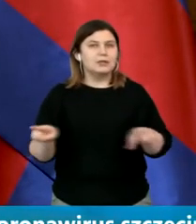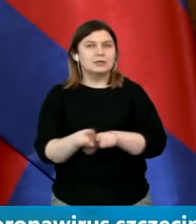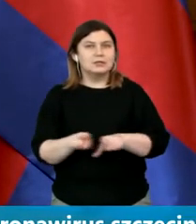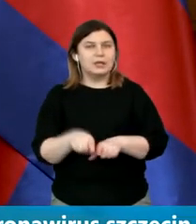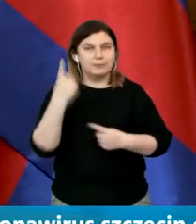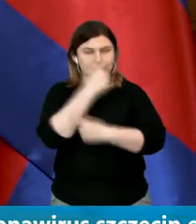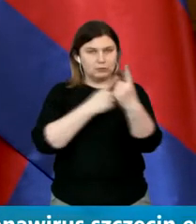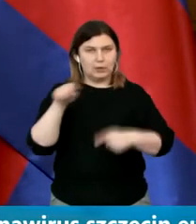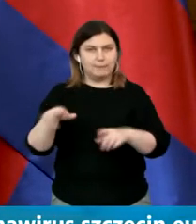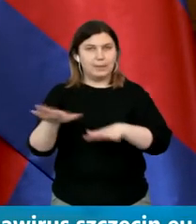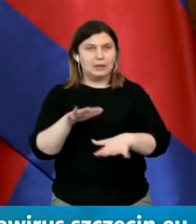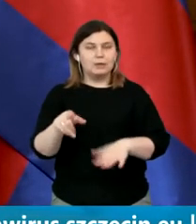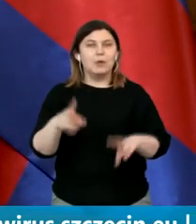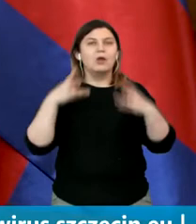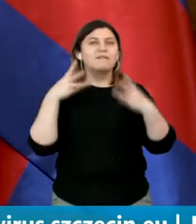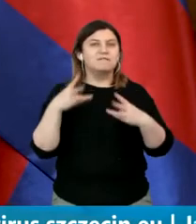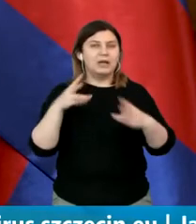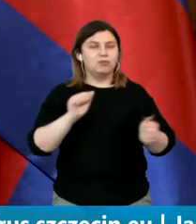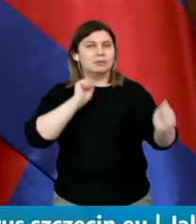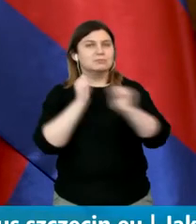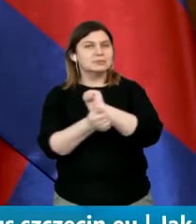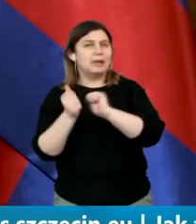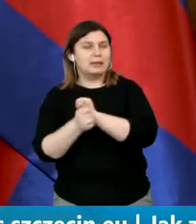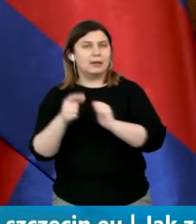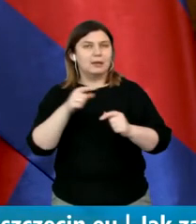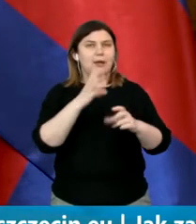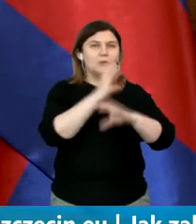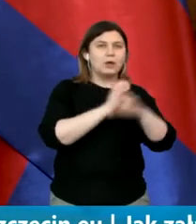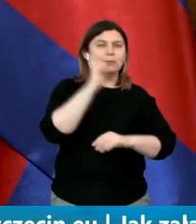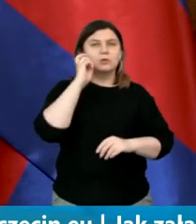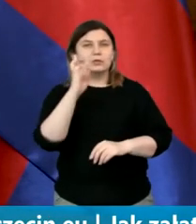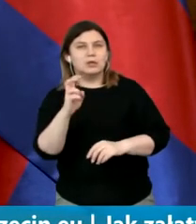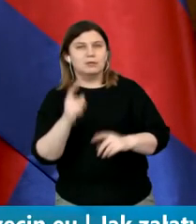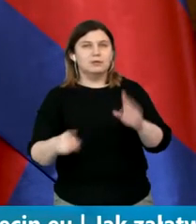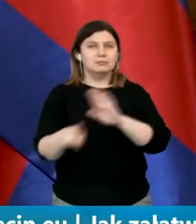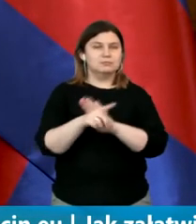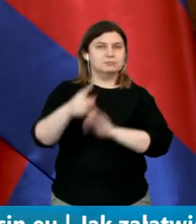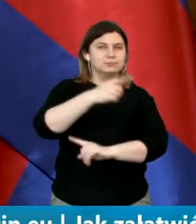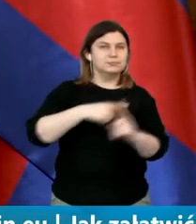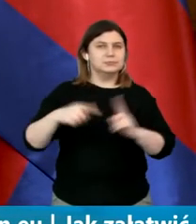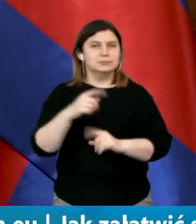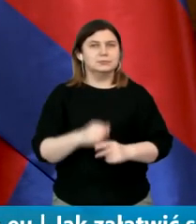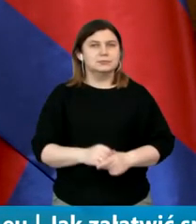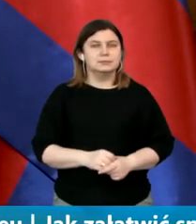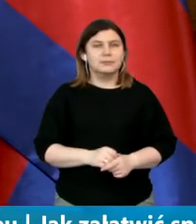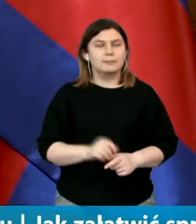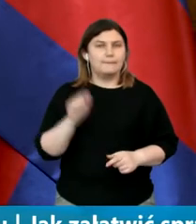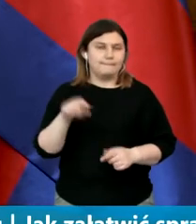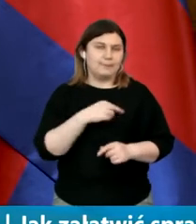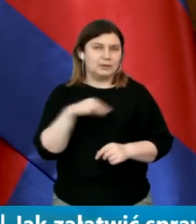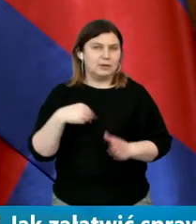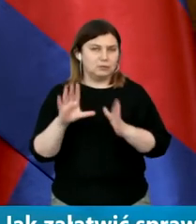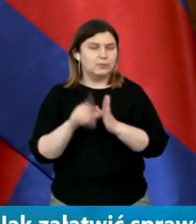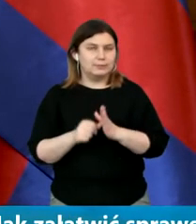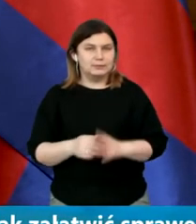myślimy, ponieważ jest ważny w systemie przesiadkowym właśnie z autobusów do komunikacji tramwajowej